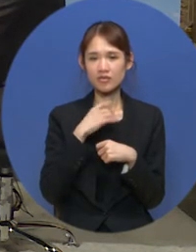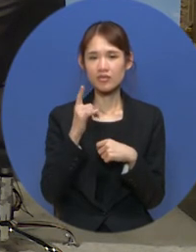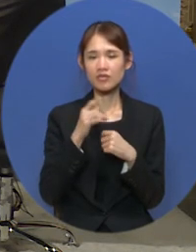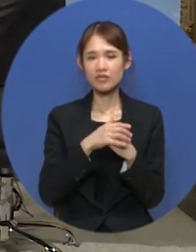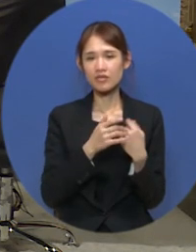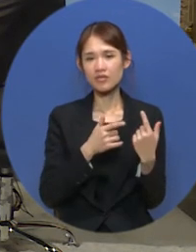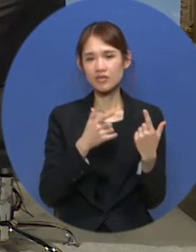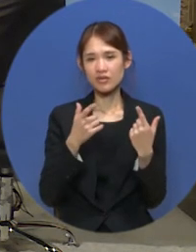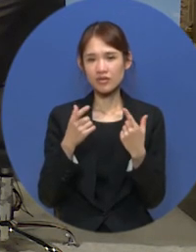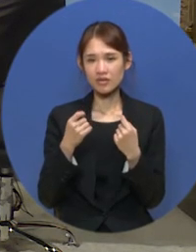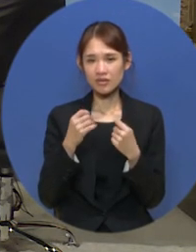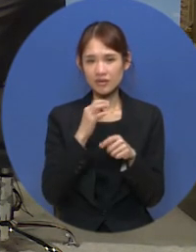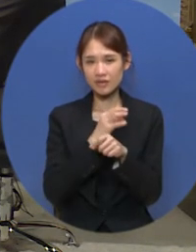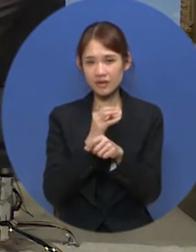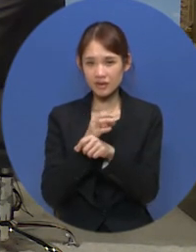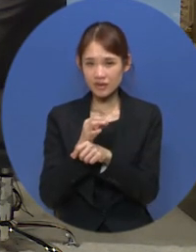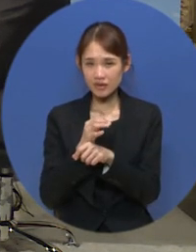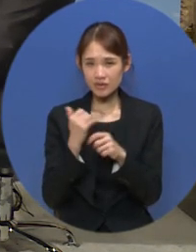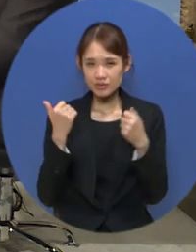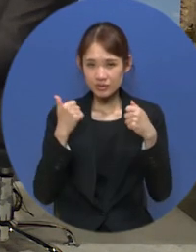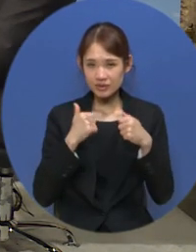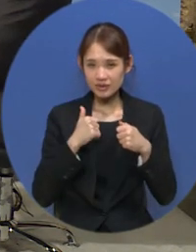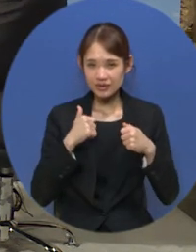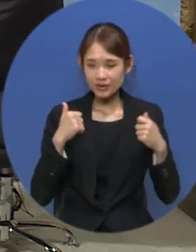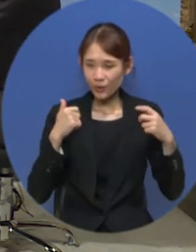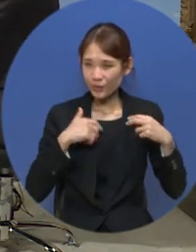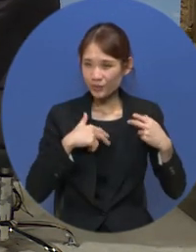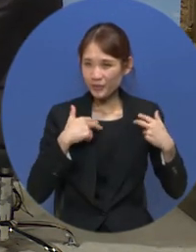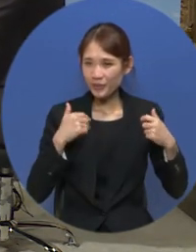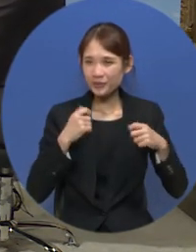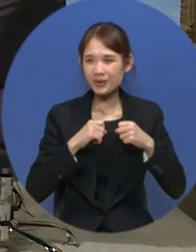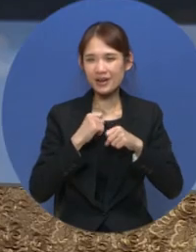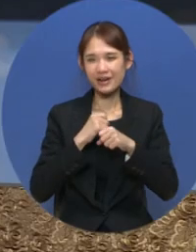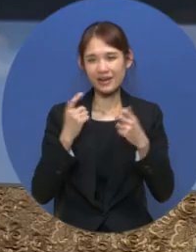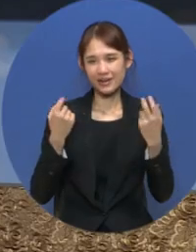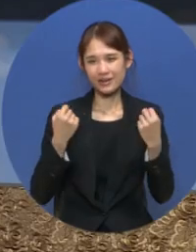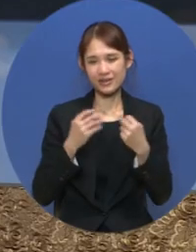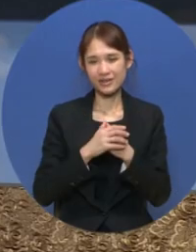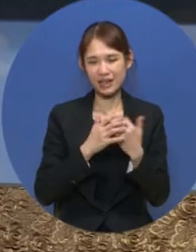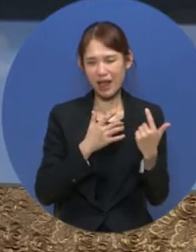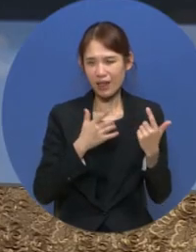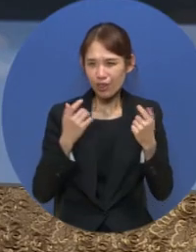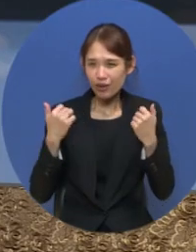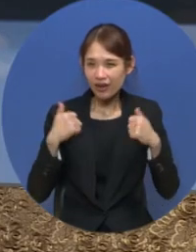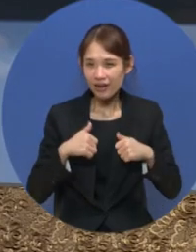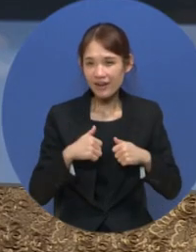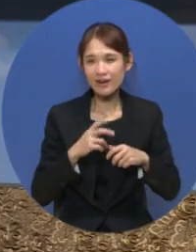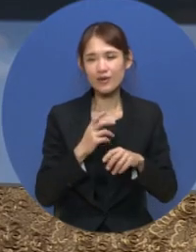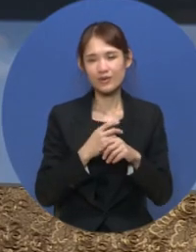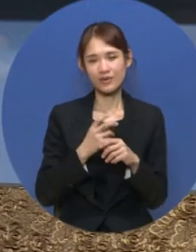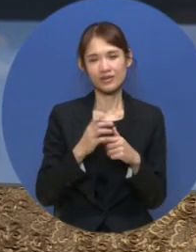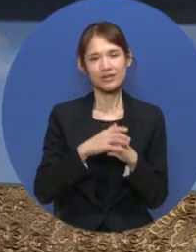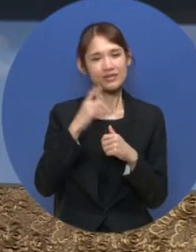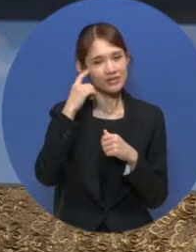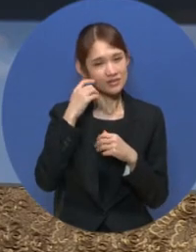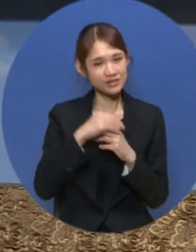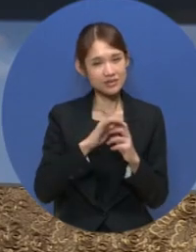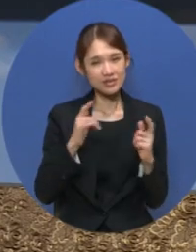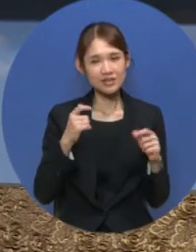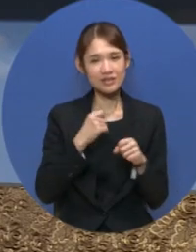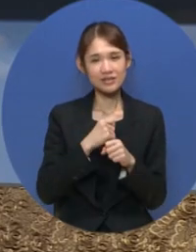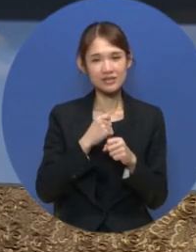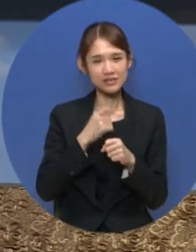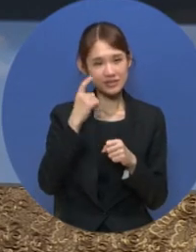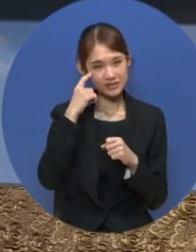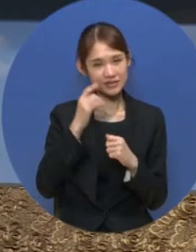건 혹시 다 같이 사면 똑같은 옷을 입고 다 나가는 게 아닐까. 그래서 예, 그 의견을 듣고 좀 다양하게 또 만들